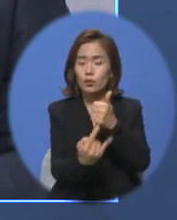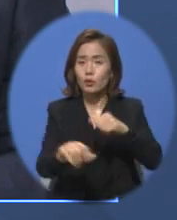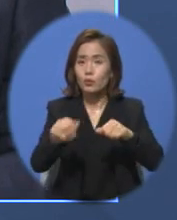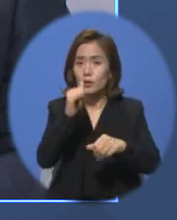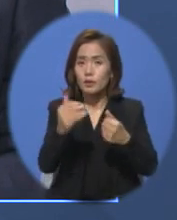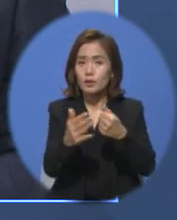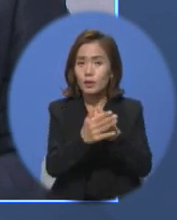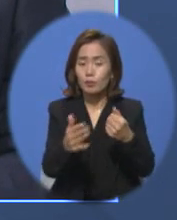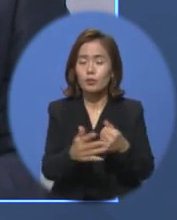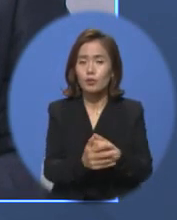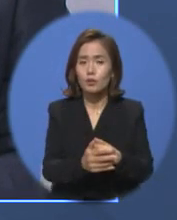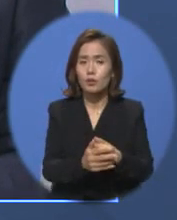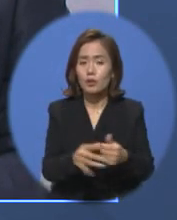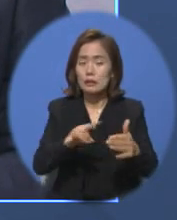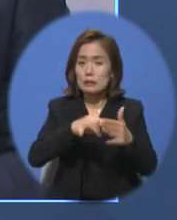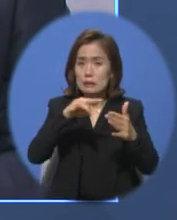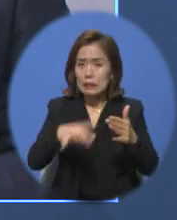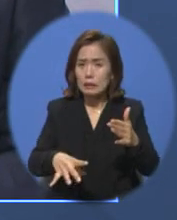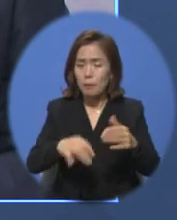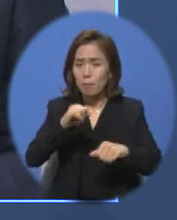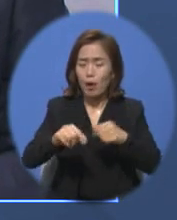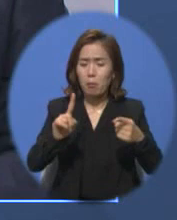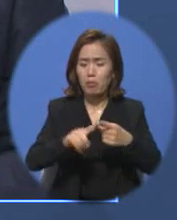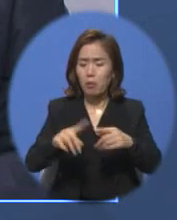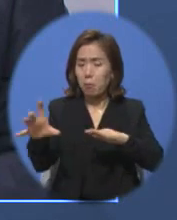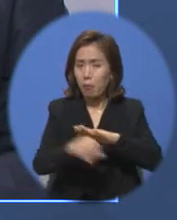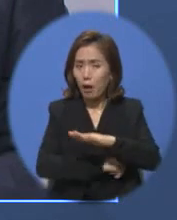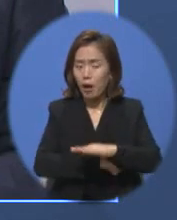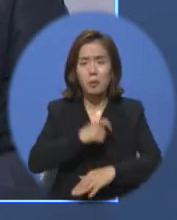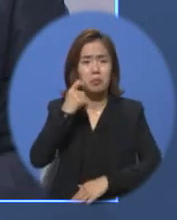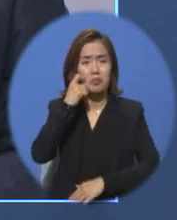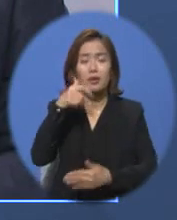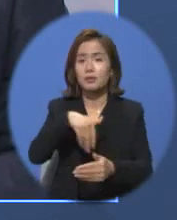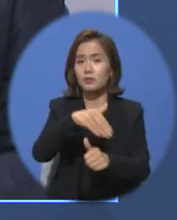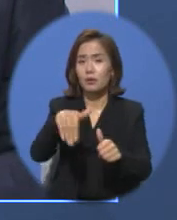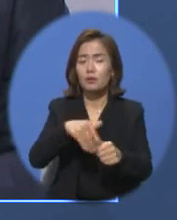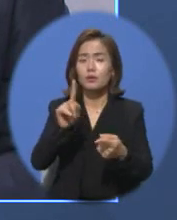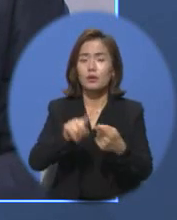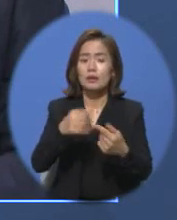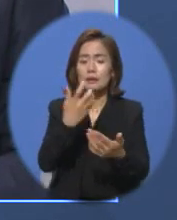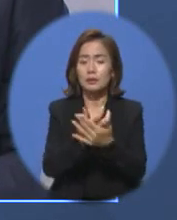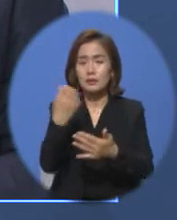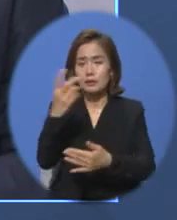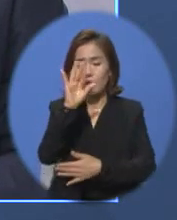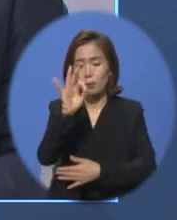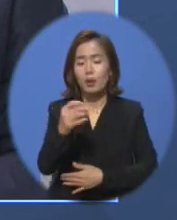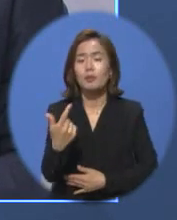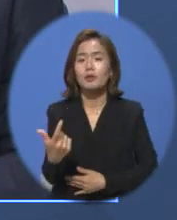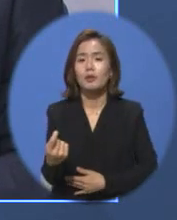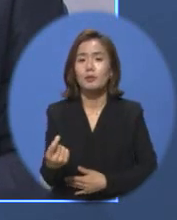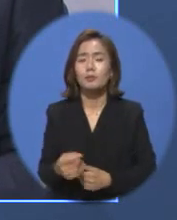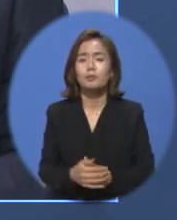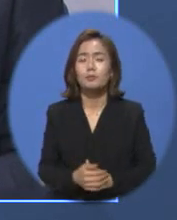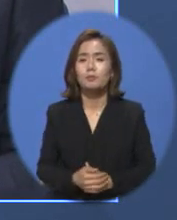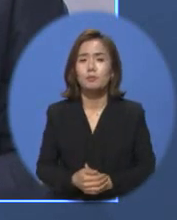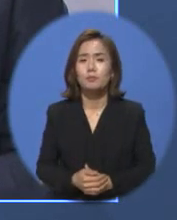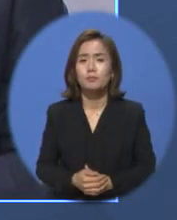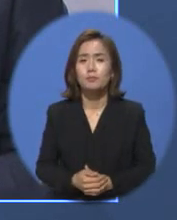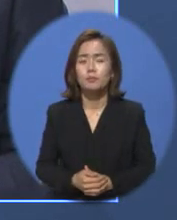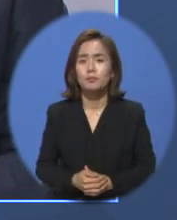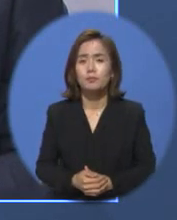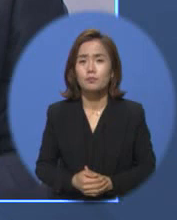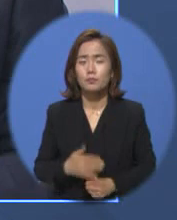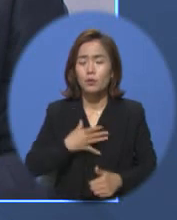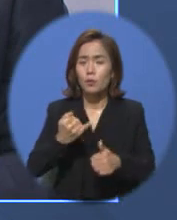흠. 그러므로 제가원한다고해도세금을회피할방법은없습니다. 그기록들을다시확인해봐야겠네요.